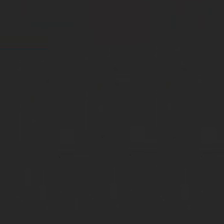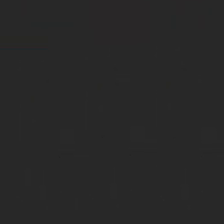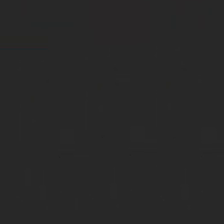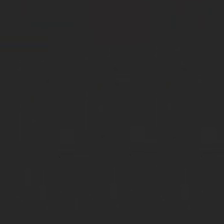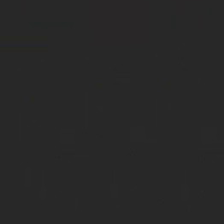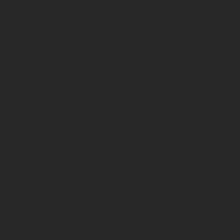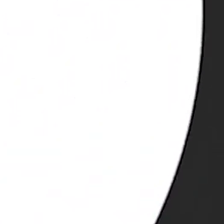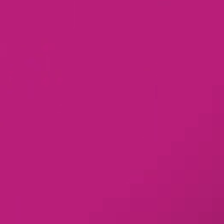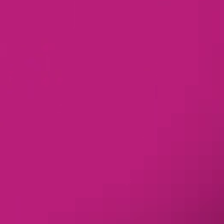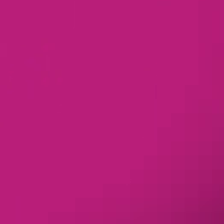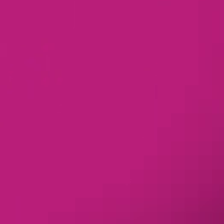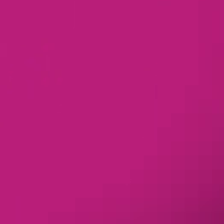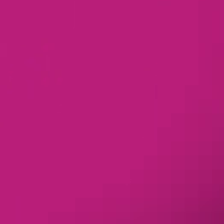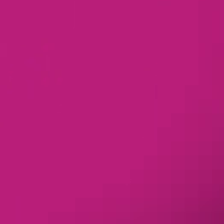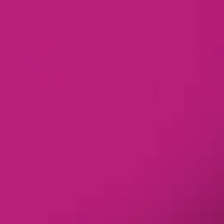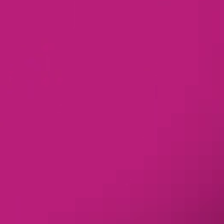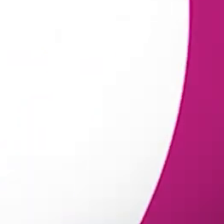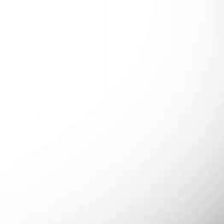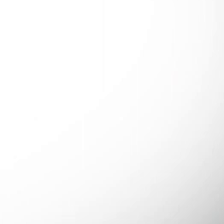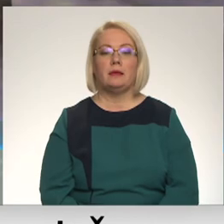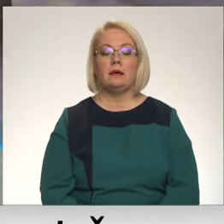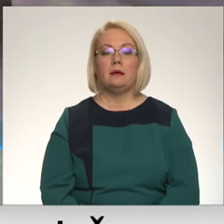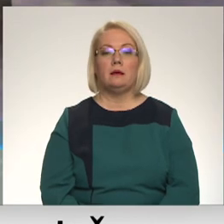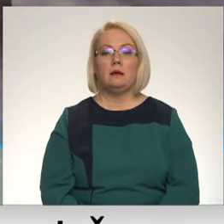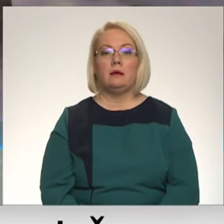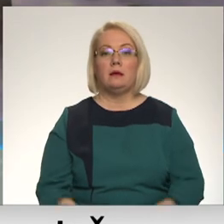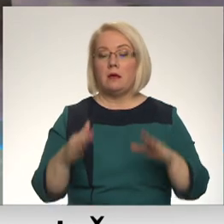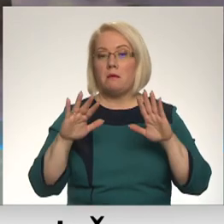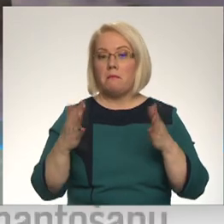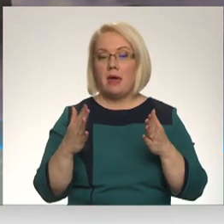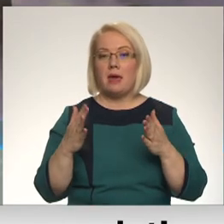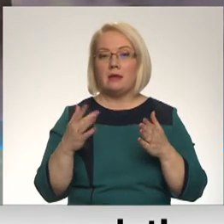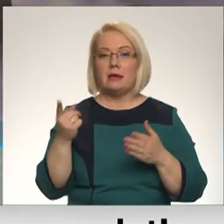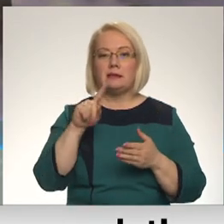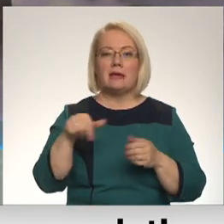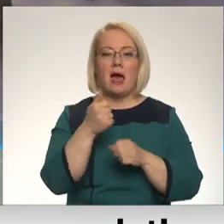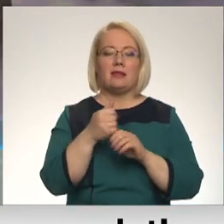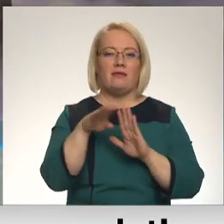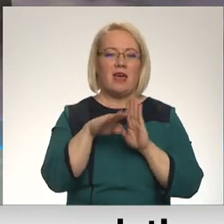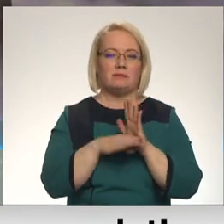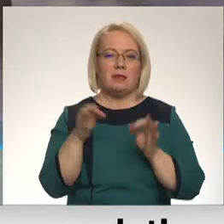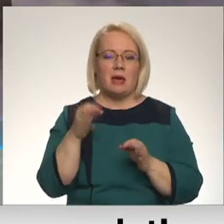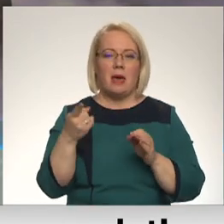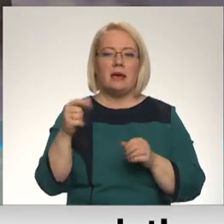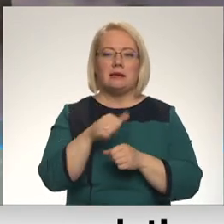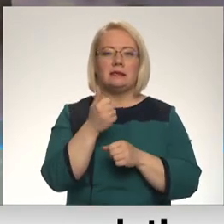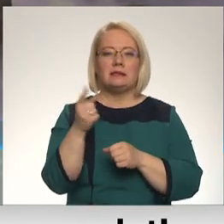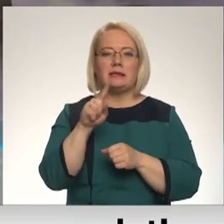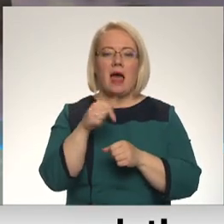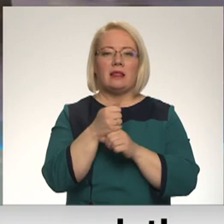Re, viss ēters ir te! Bet Satversmes tiesa par Satversmei neatbalstīgiem